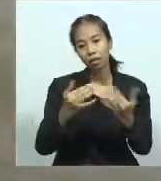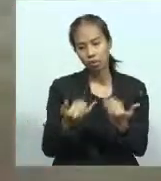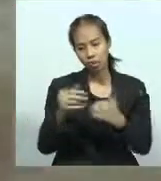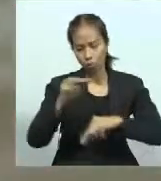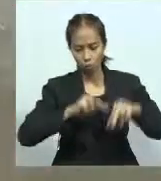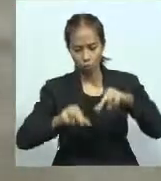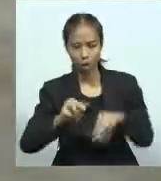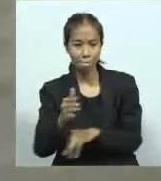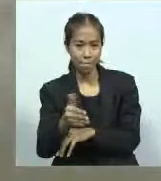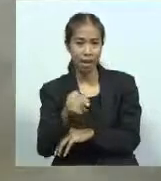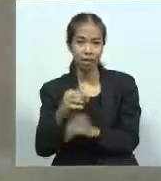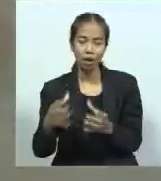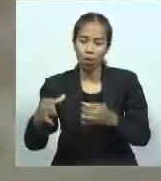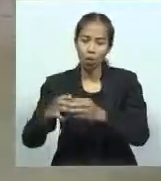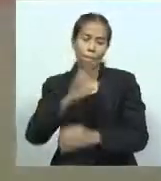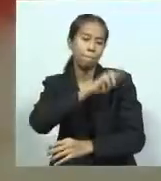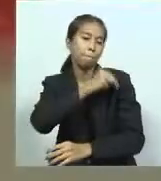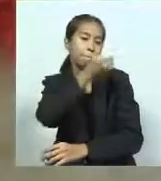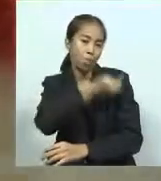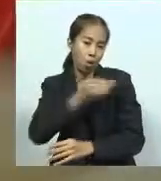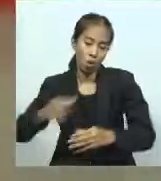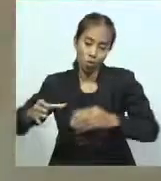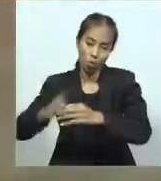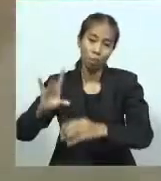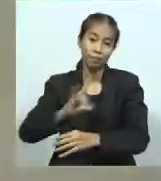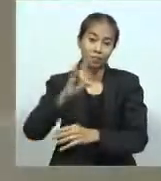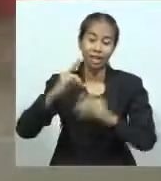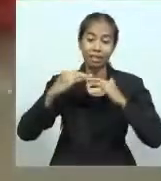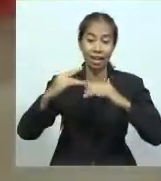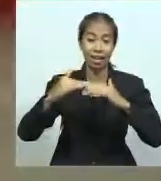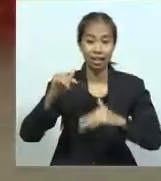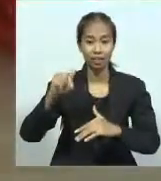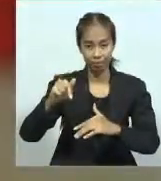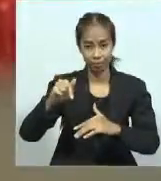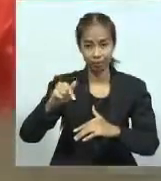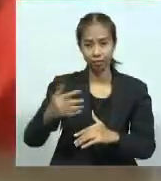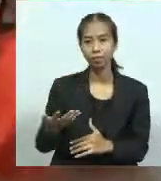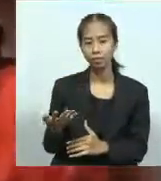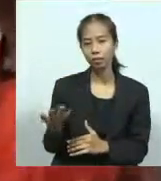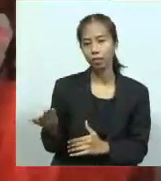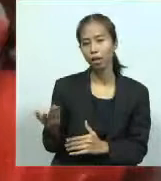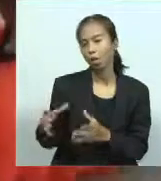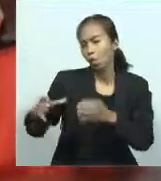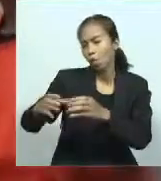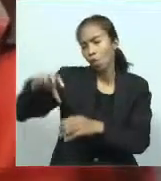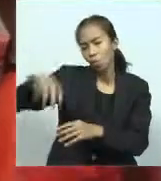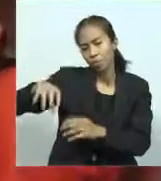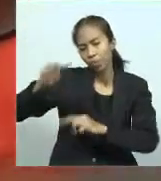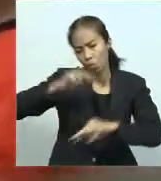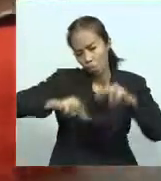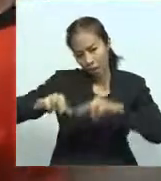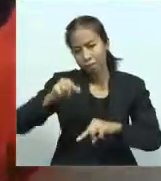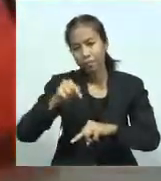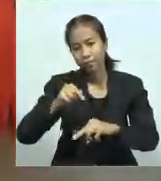าเรียมประจำวันว่าทีมสัตวแพทย์ประจำกลุ่มสัตว์ทะเลหายากกรมทรัพยากรทางทะเลและชายฝั่งและกลุ่มพิ